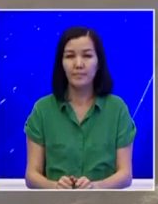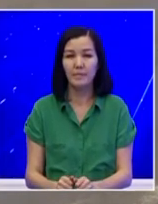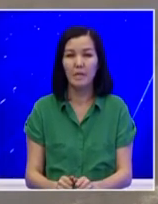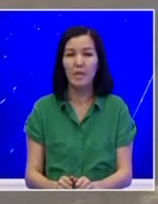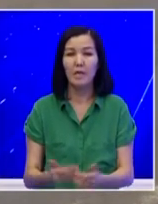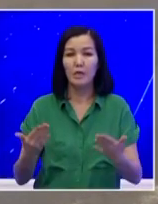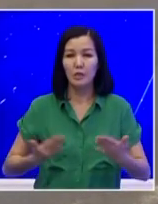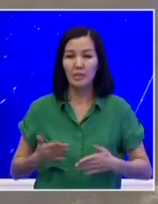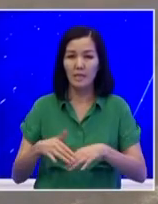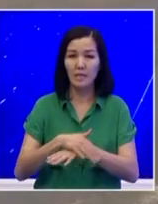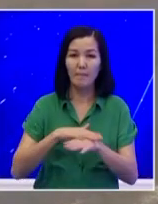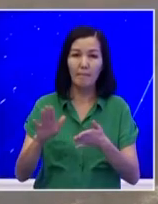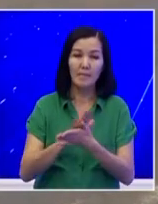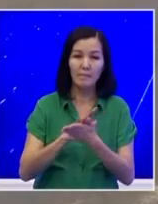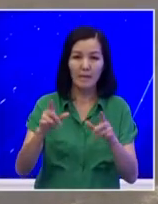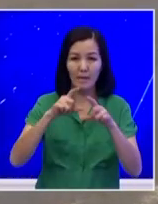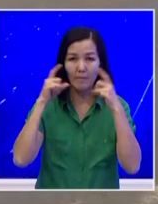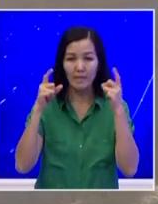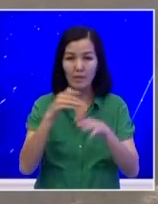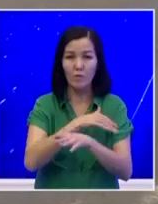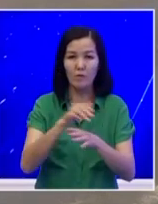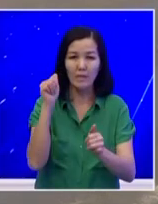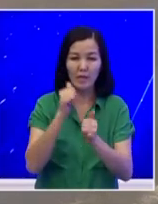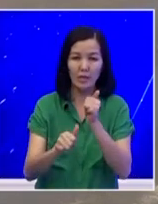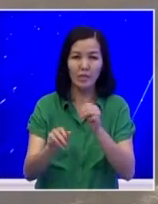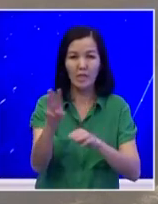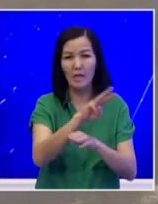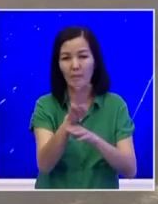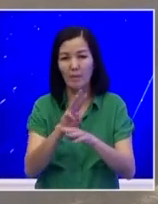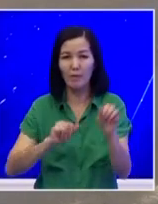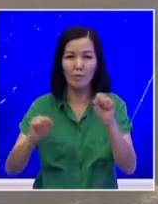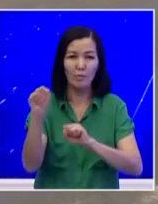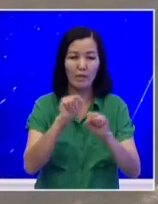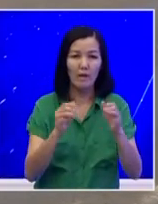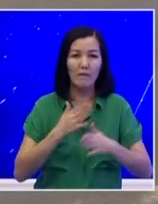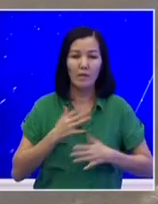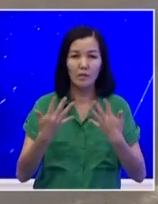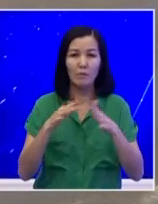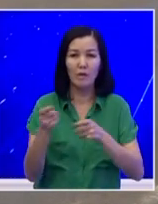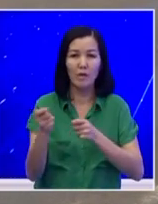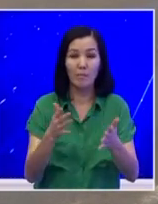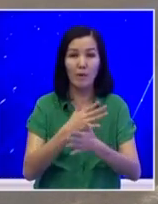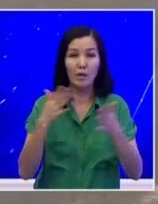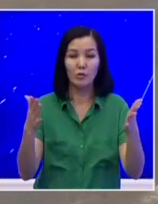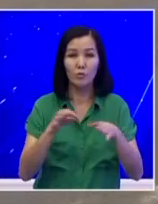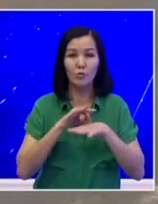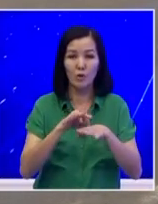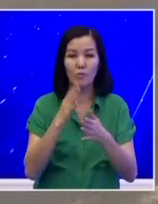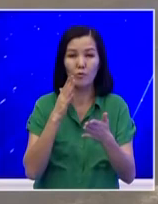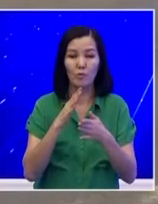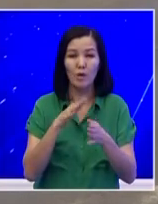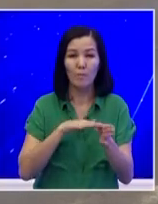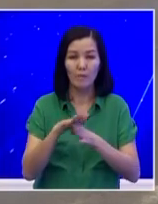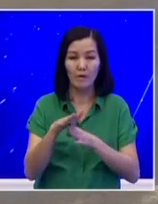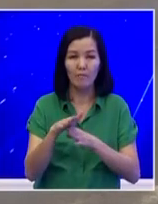Жителям раздают бесплатно маски. Улицы каждый день обрабатываются раствором хлорки. В нашем ауле Акимат проводит большую профилактическую работу.